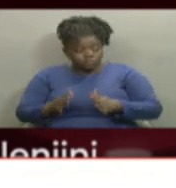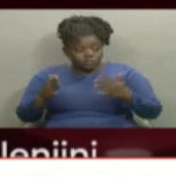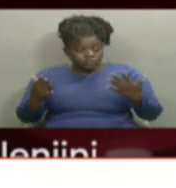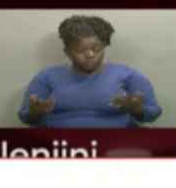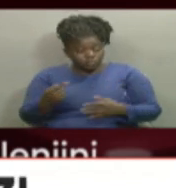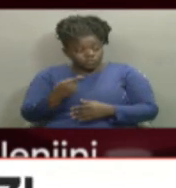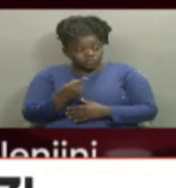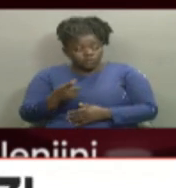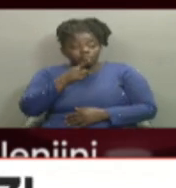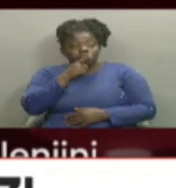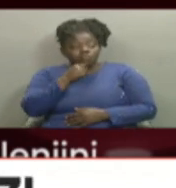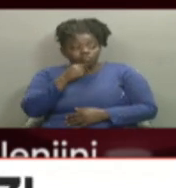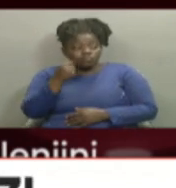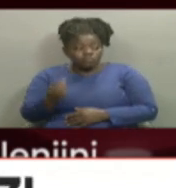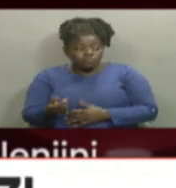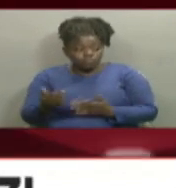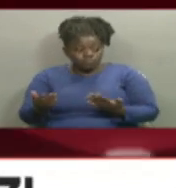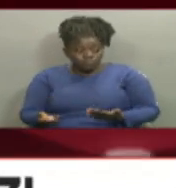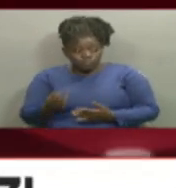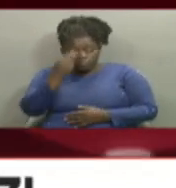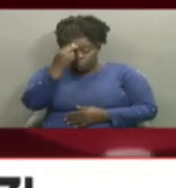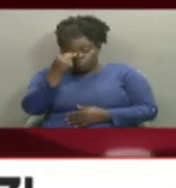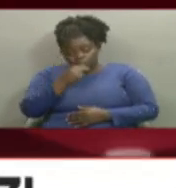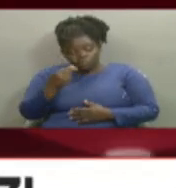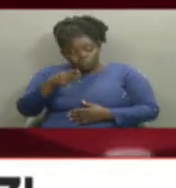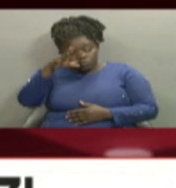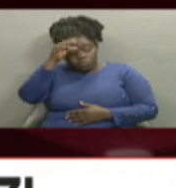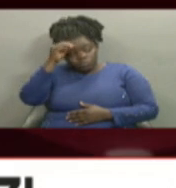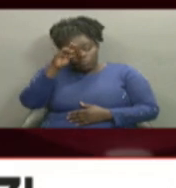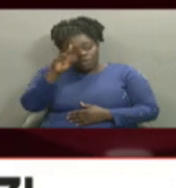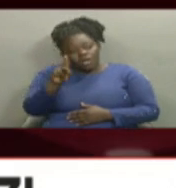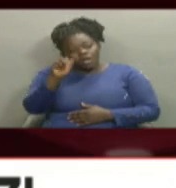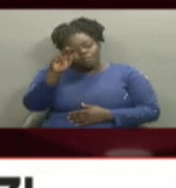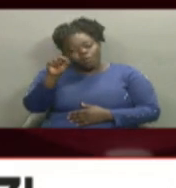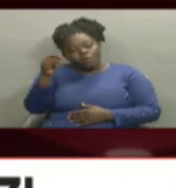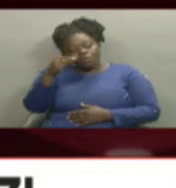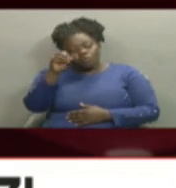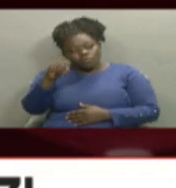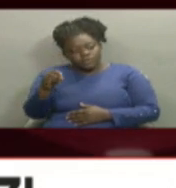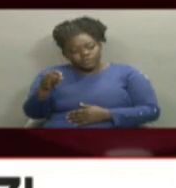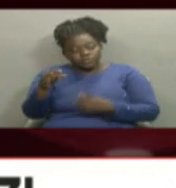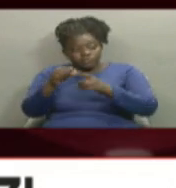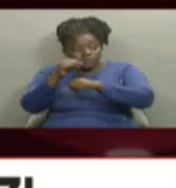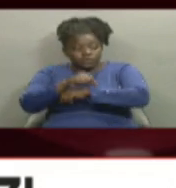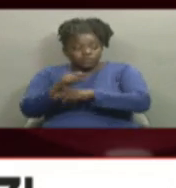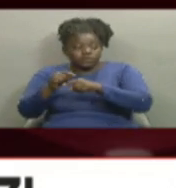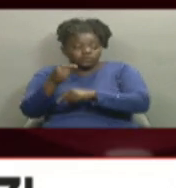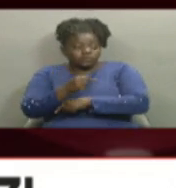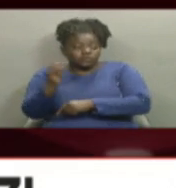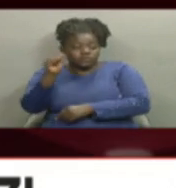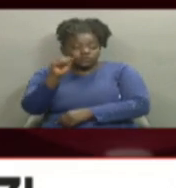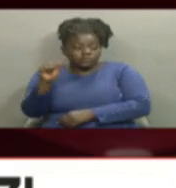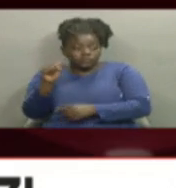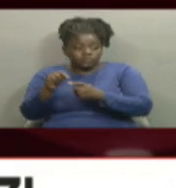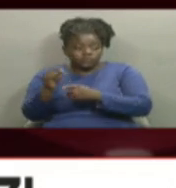gishu ilanga msaja. Mukale njini. Ya sumira mkamagu primary school. Sinye na jisumina kuholeng SSM. Nekapsa